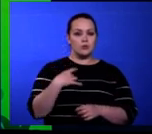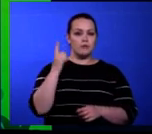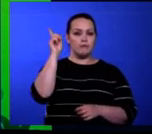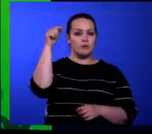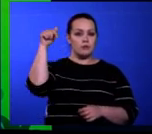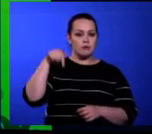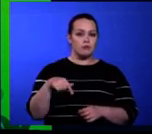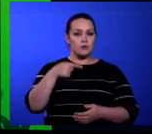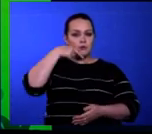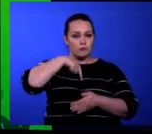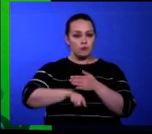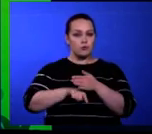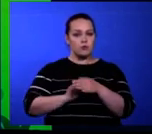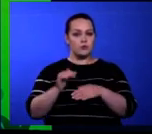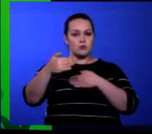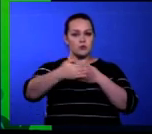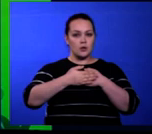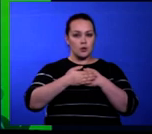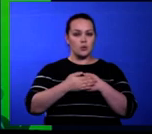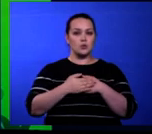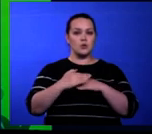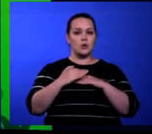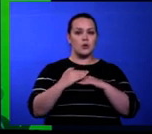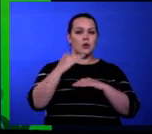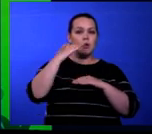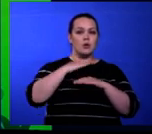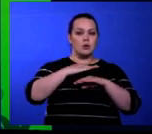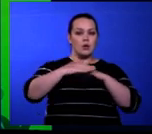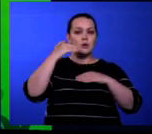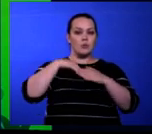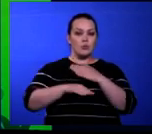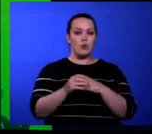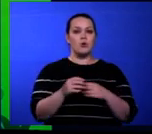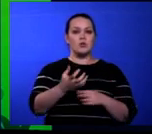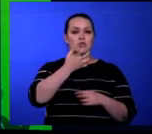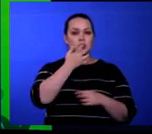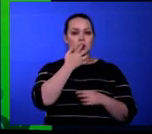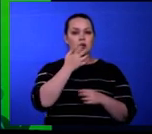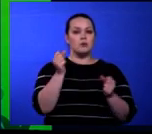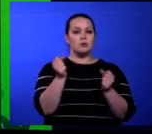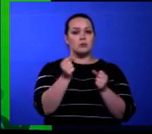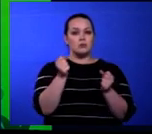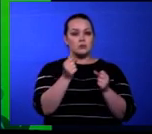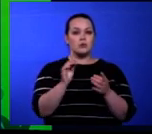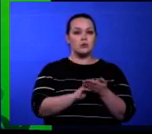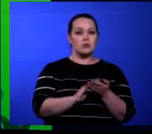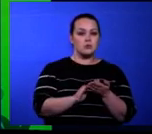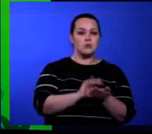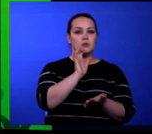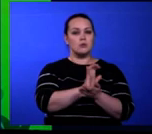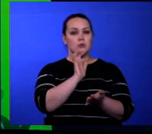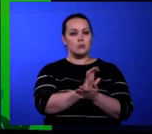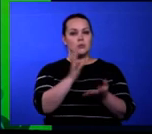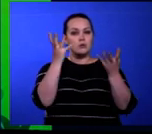вниз, внутри, снаружи, над, под, жара, стужа, чистить, пачкать, день, ночь,